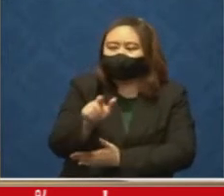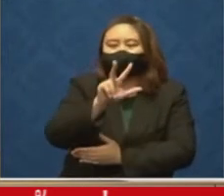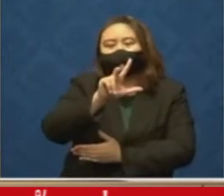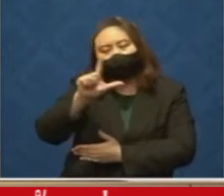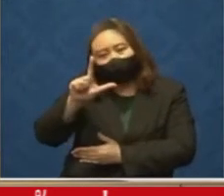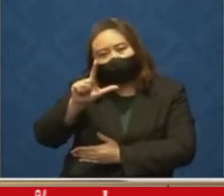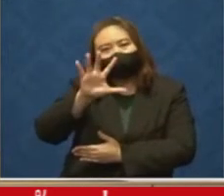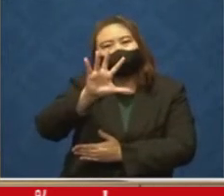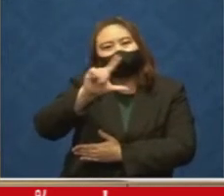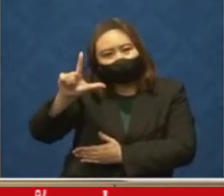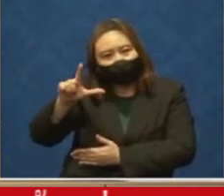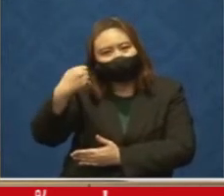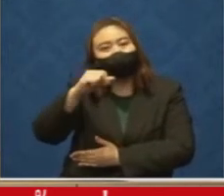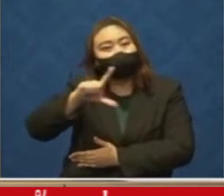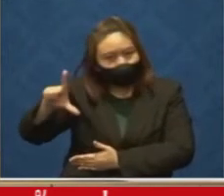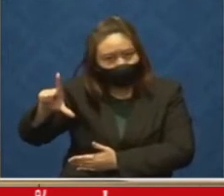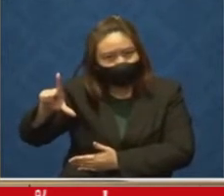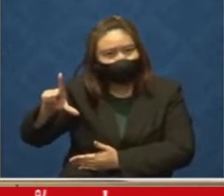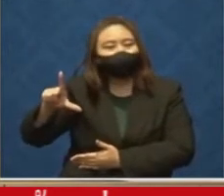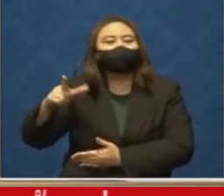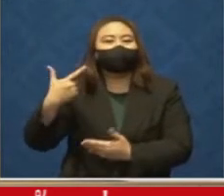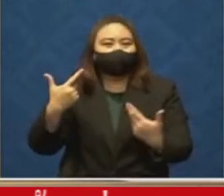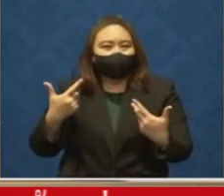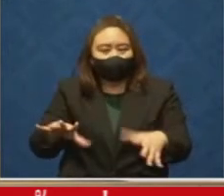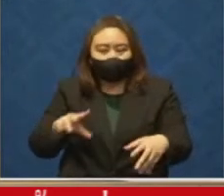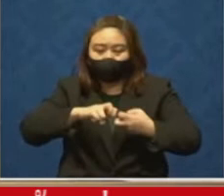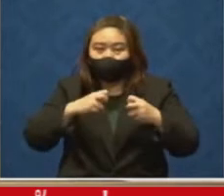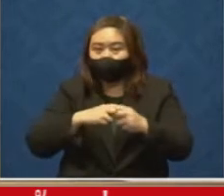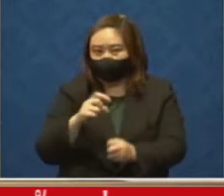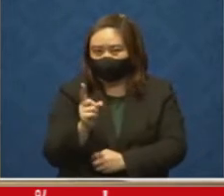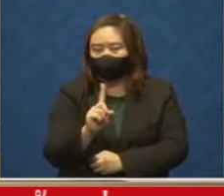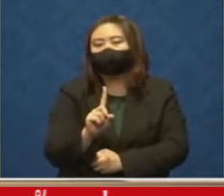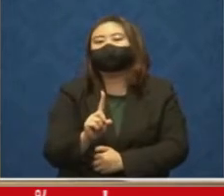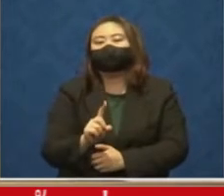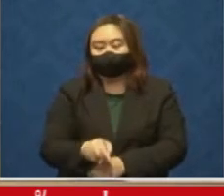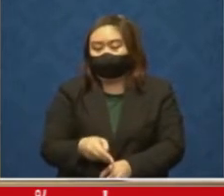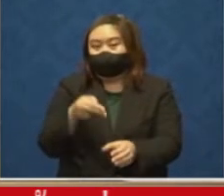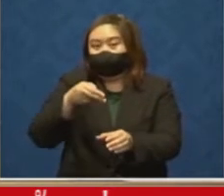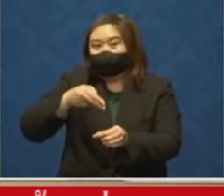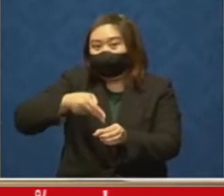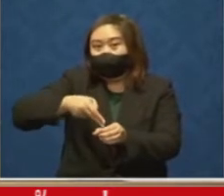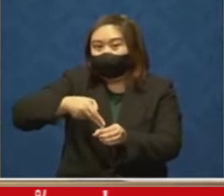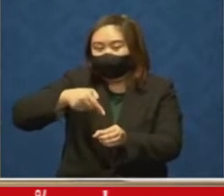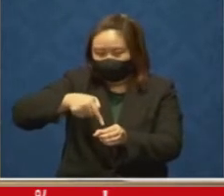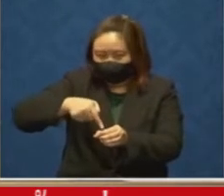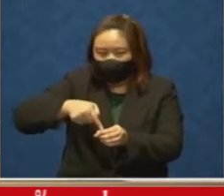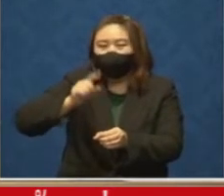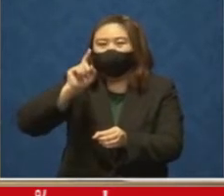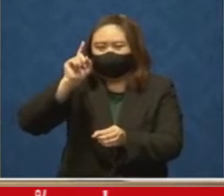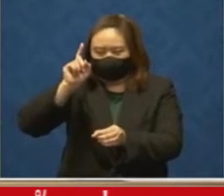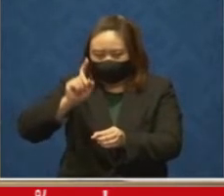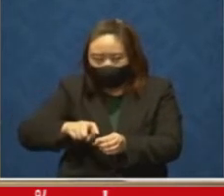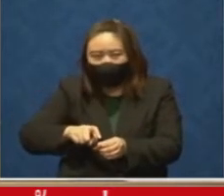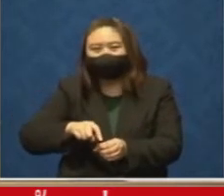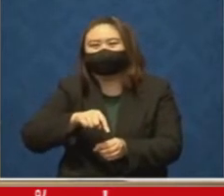ามล้าน ห้าลาน สิบล้าน แต่ถึงเวลาคทานคครัสิ่งที่มันเสียหายก็คือน้ำมนที่มันควรจะ